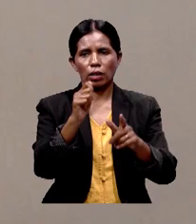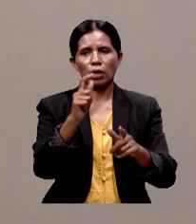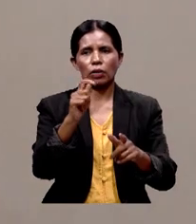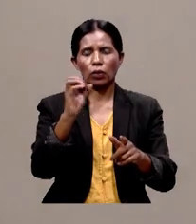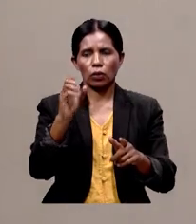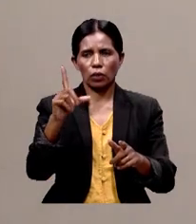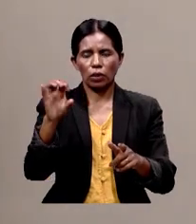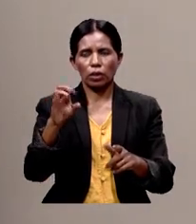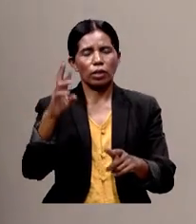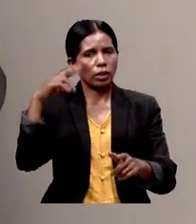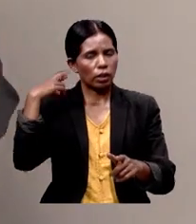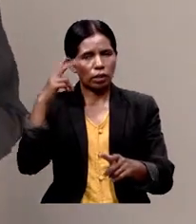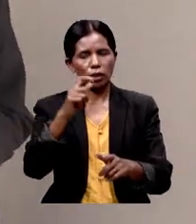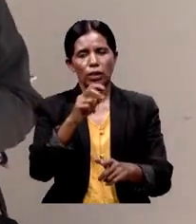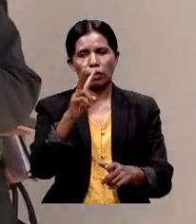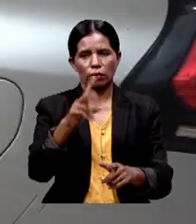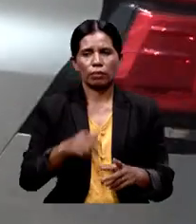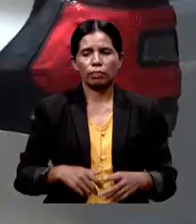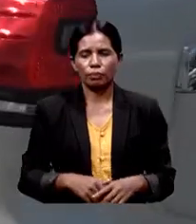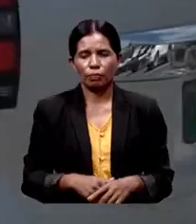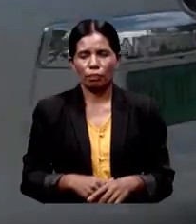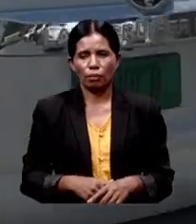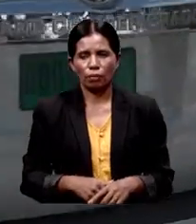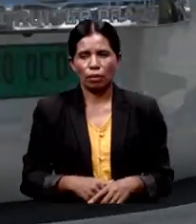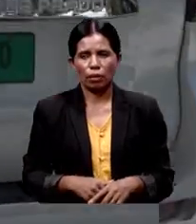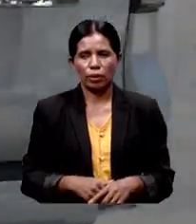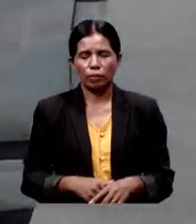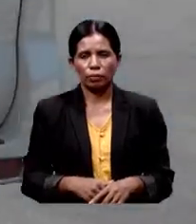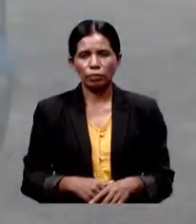timorel timusa Mara